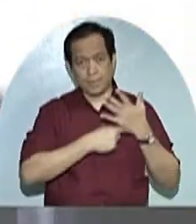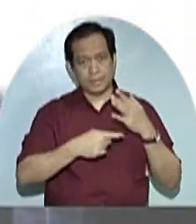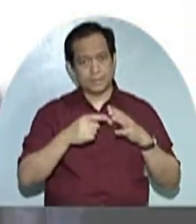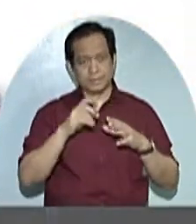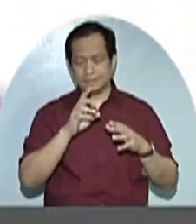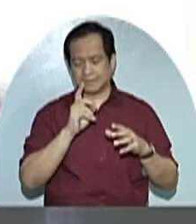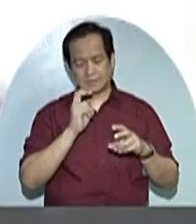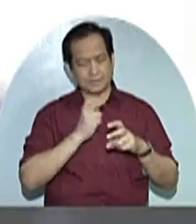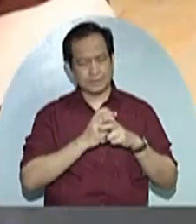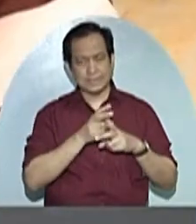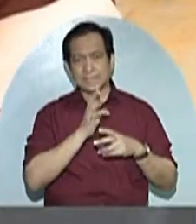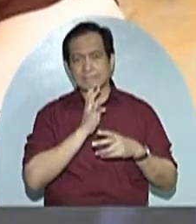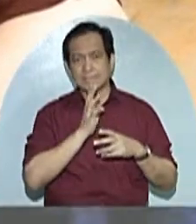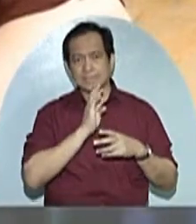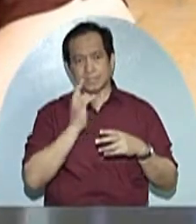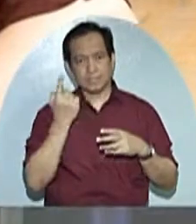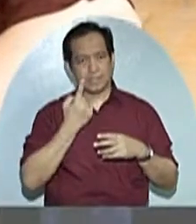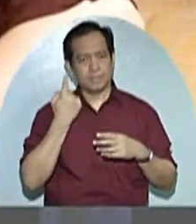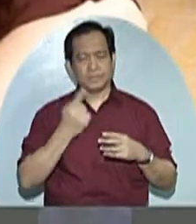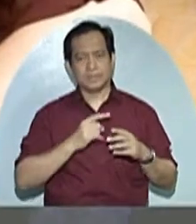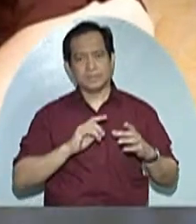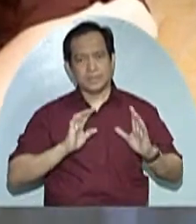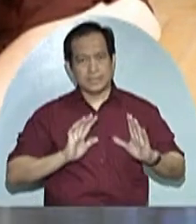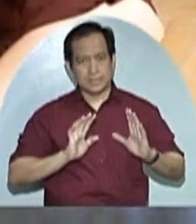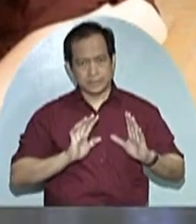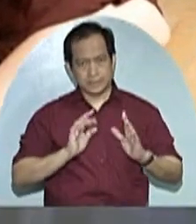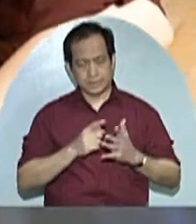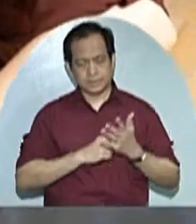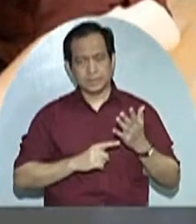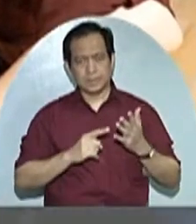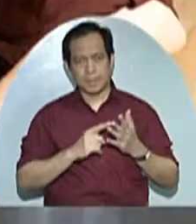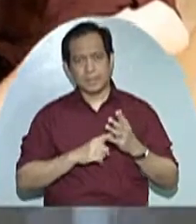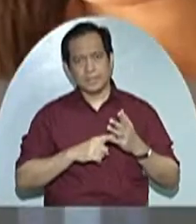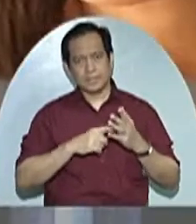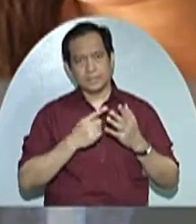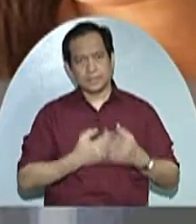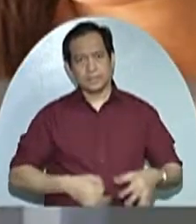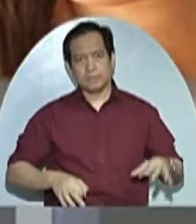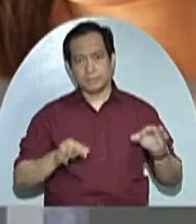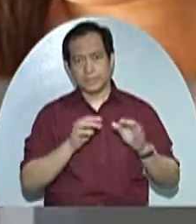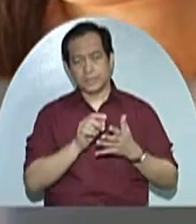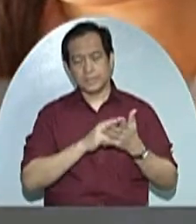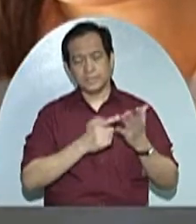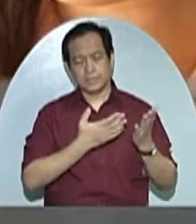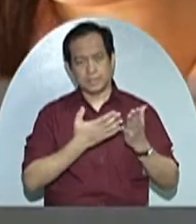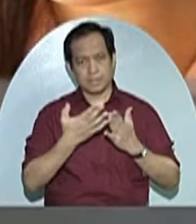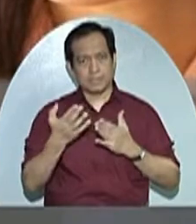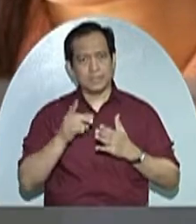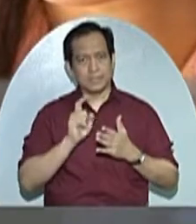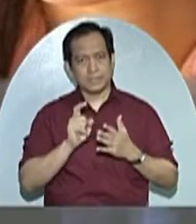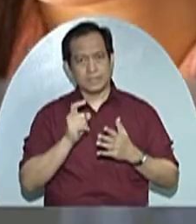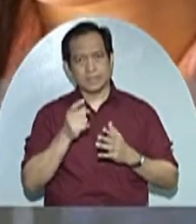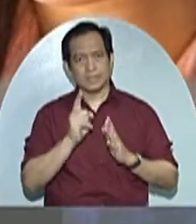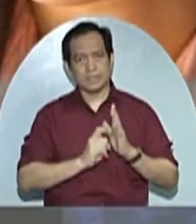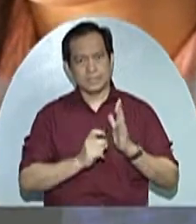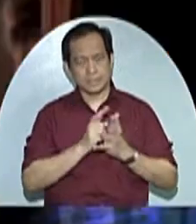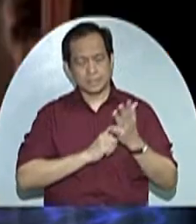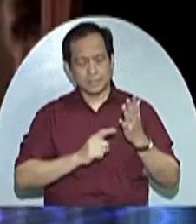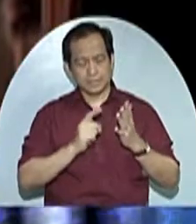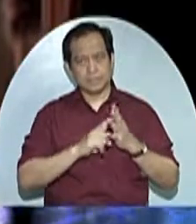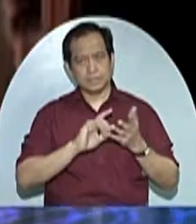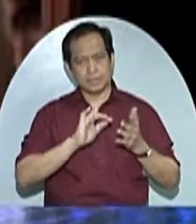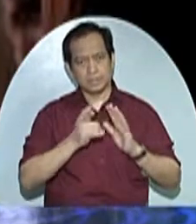hirap sa pagsasalita, madalas na pagkukumbulsyon o seizure. Mahalagang maipagamot ng maaga ang